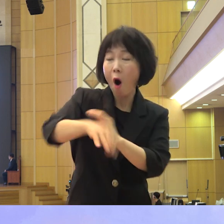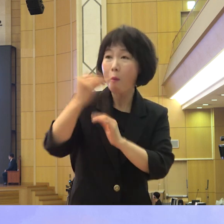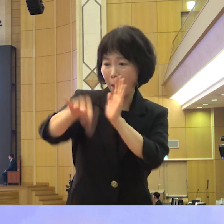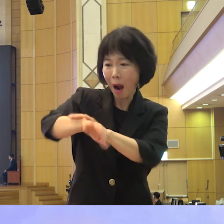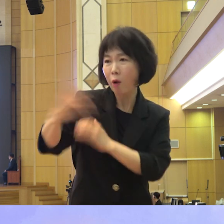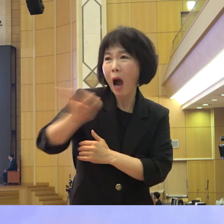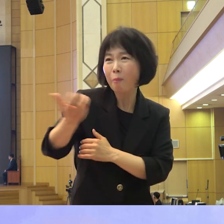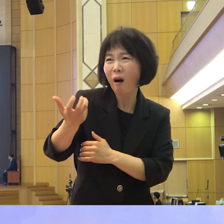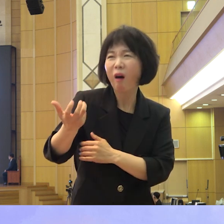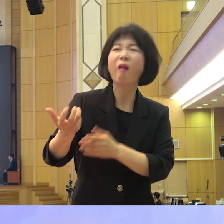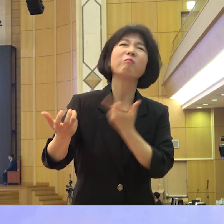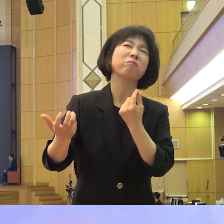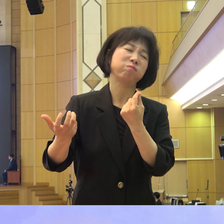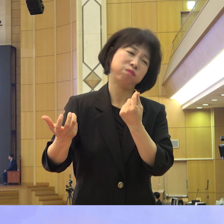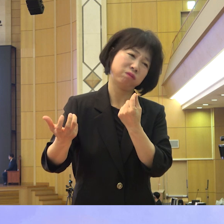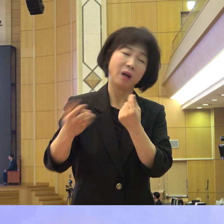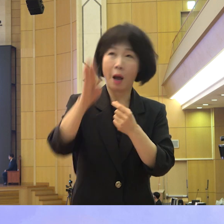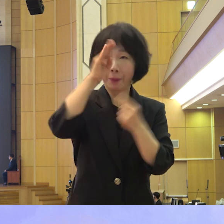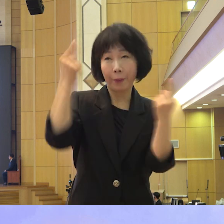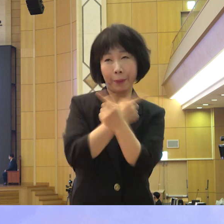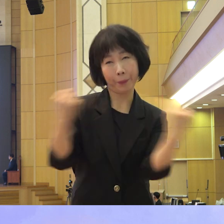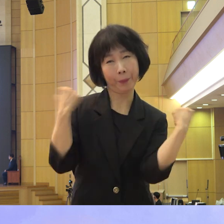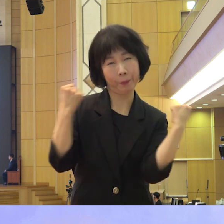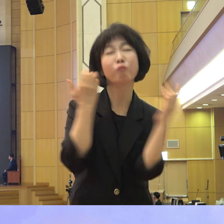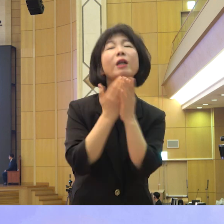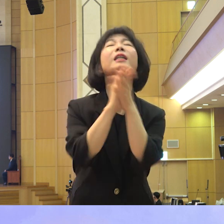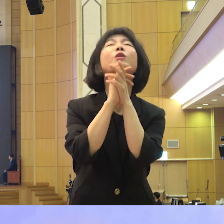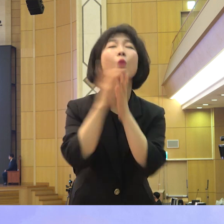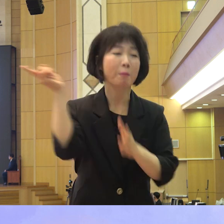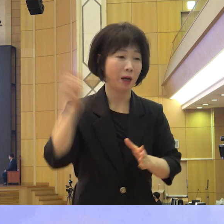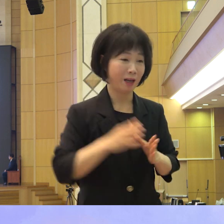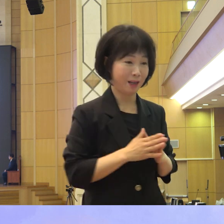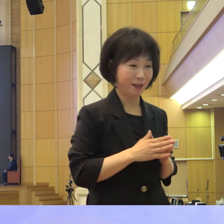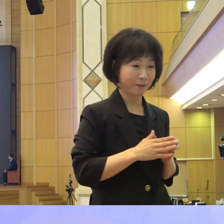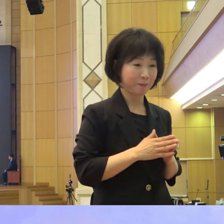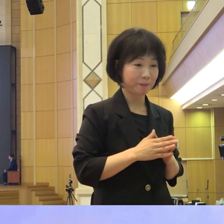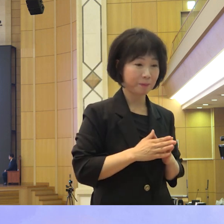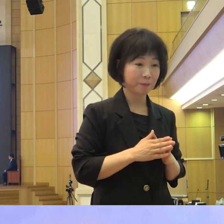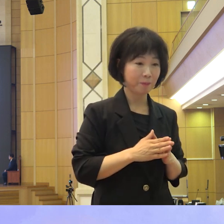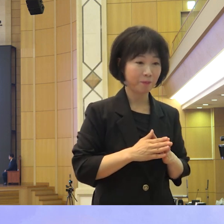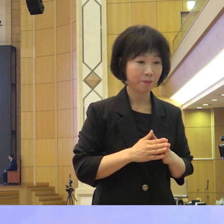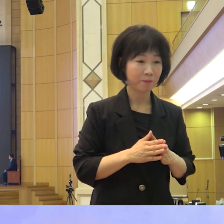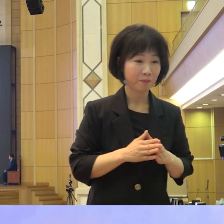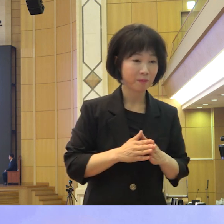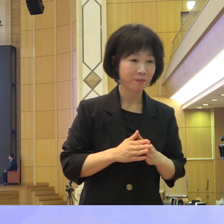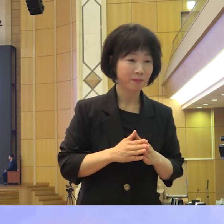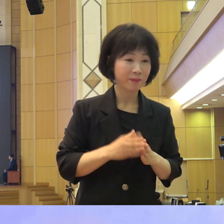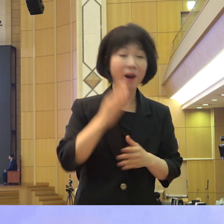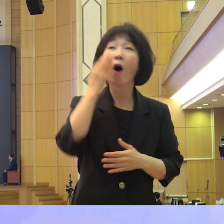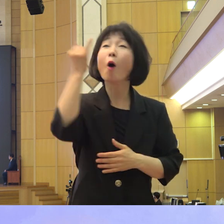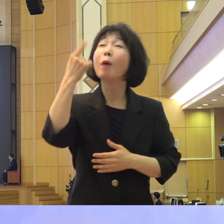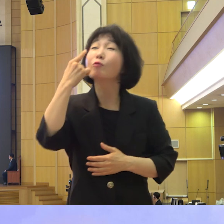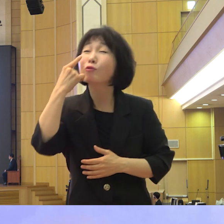아프죠 엄마가. 너무 빨리 낫게 해달라고. 엄마 건조한. 건조해?